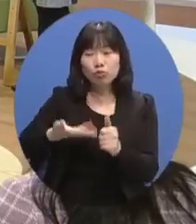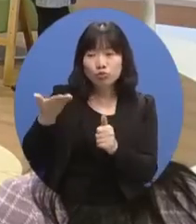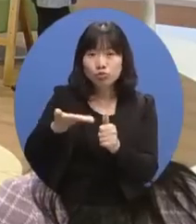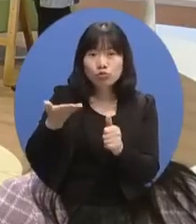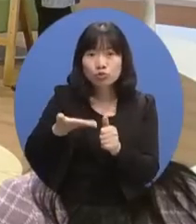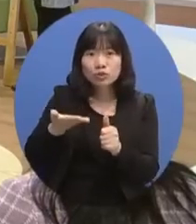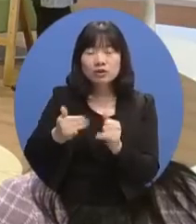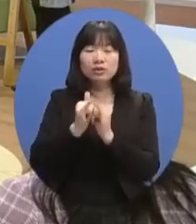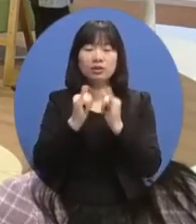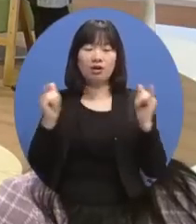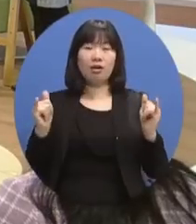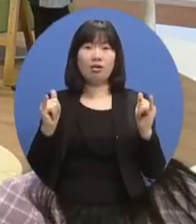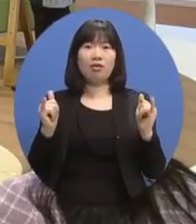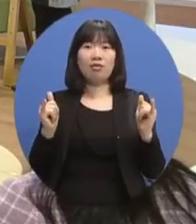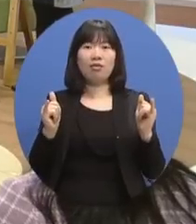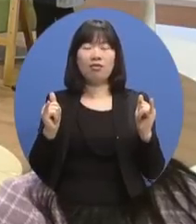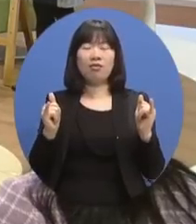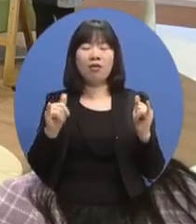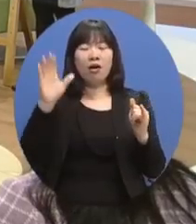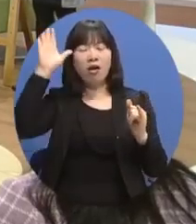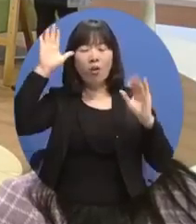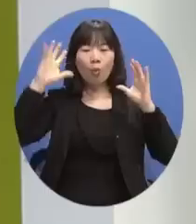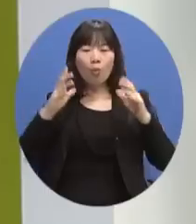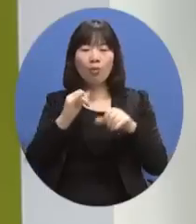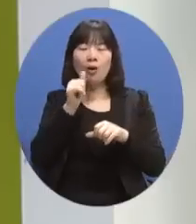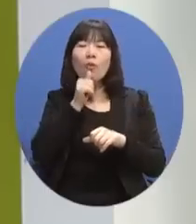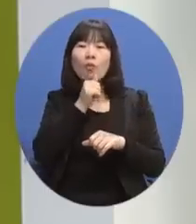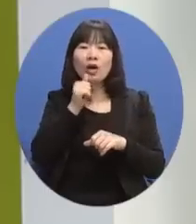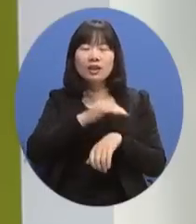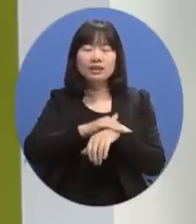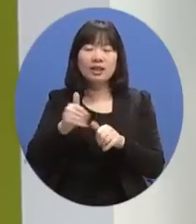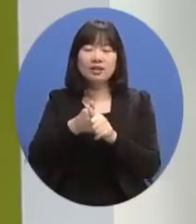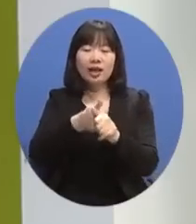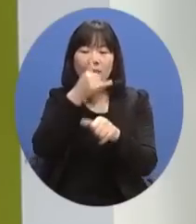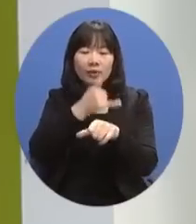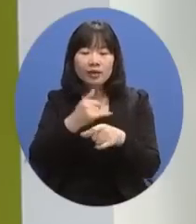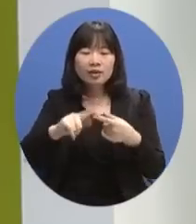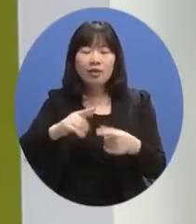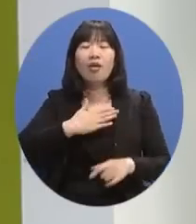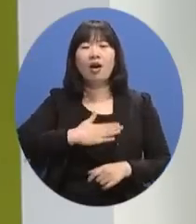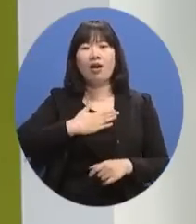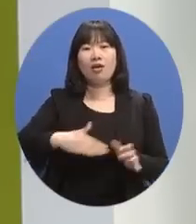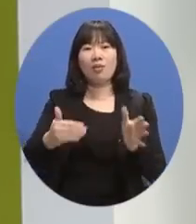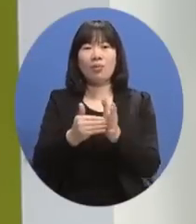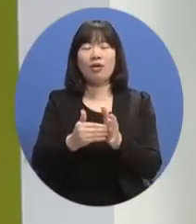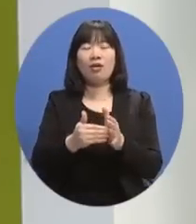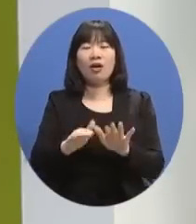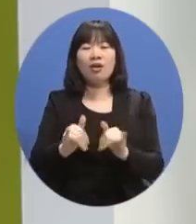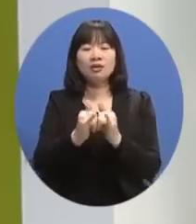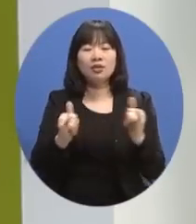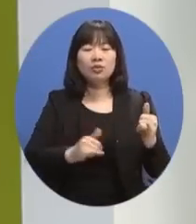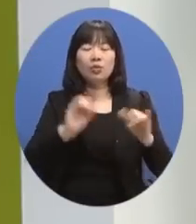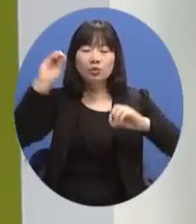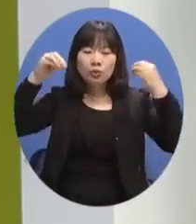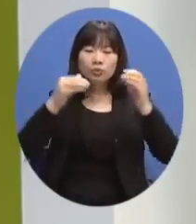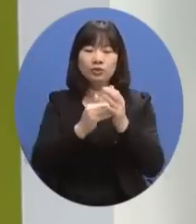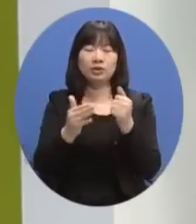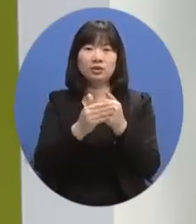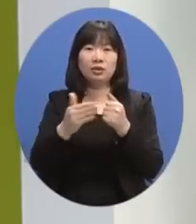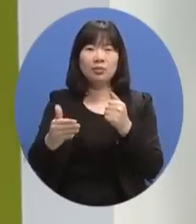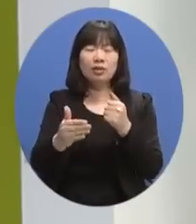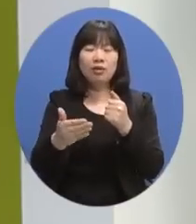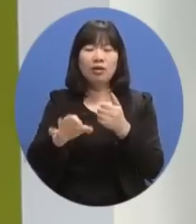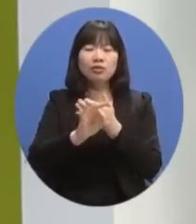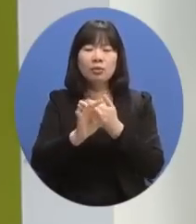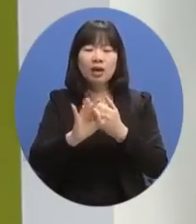먹이주는 사람을 강아지나 고양이가 가장 잘 따른다라는 걸 우리는 알고 있어요. 네. 야, 인간도 동물이니까. 야,